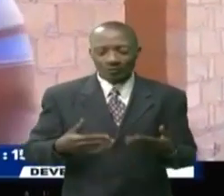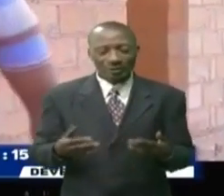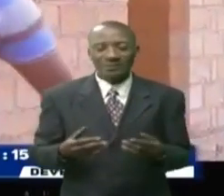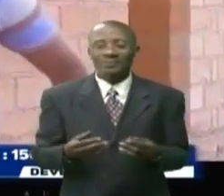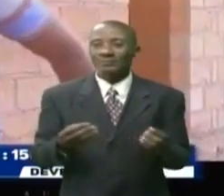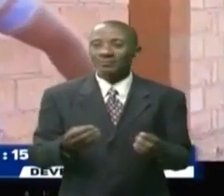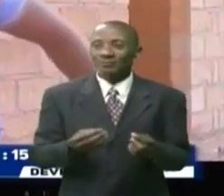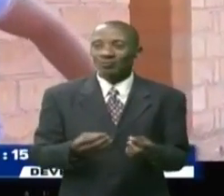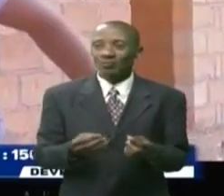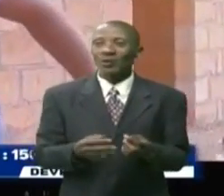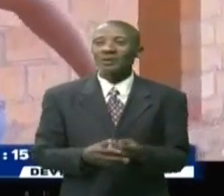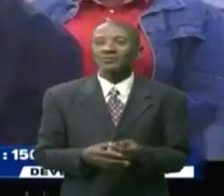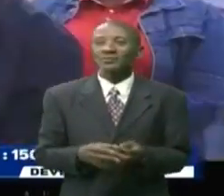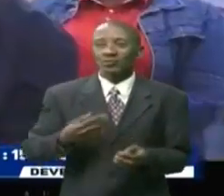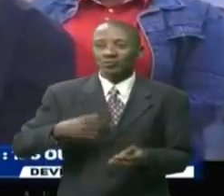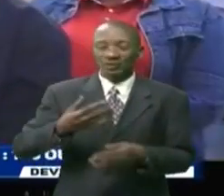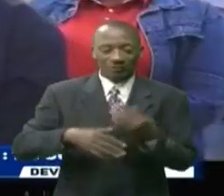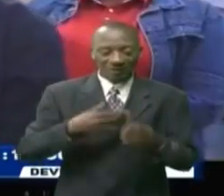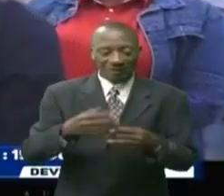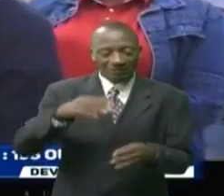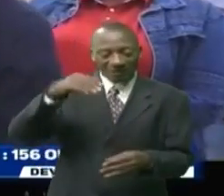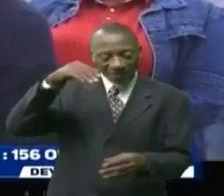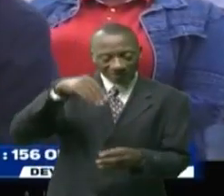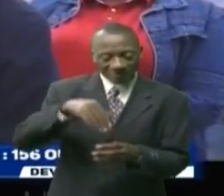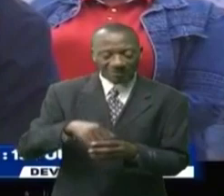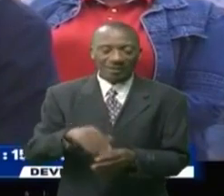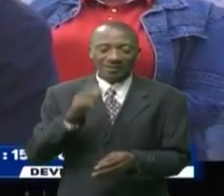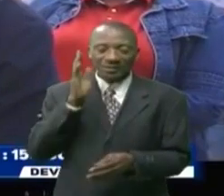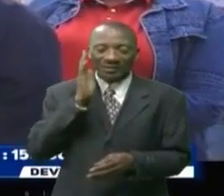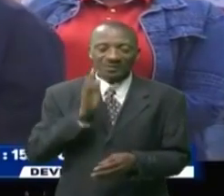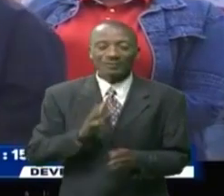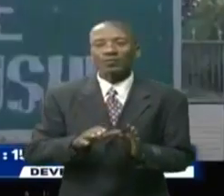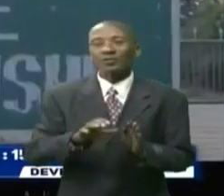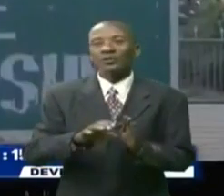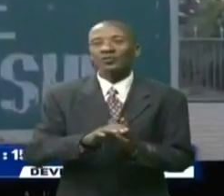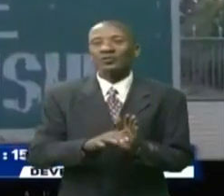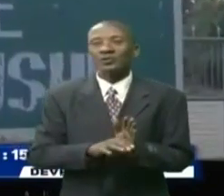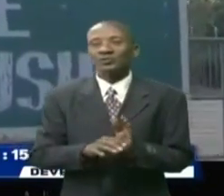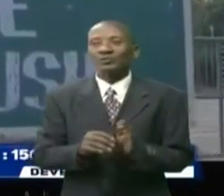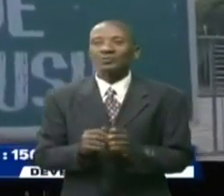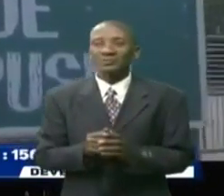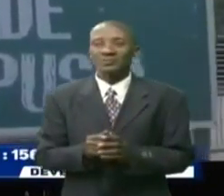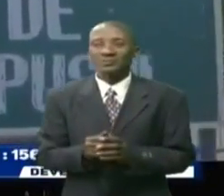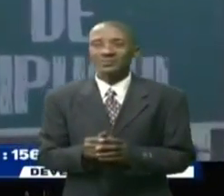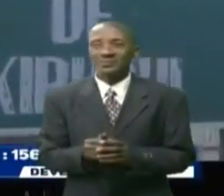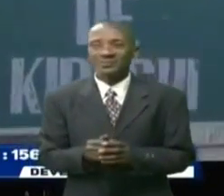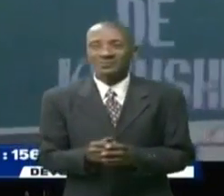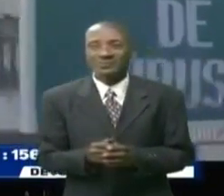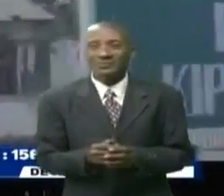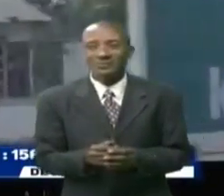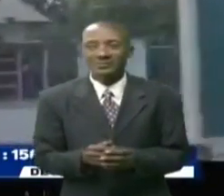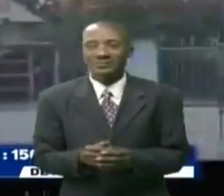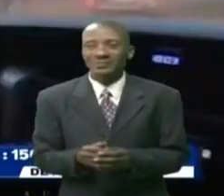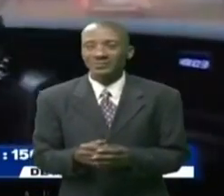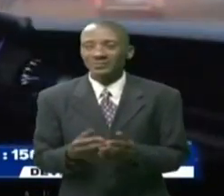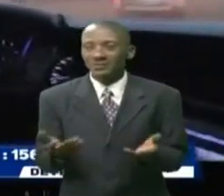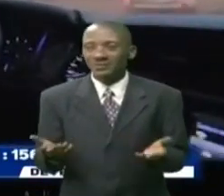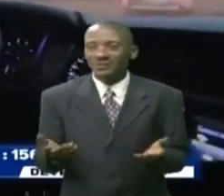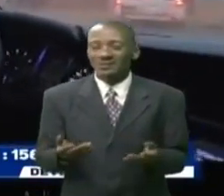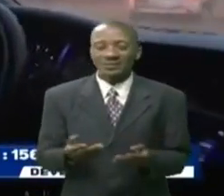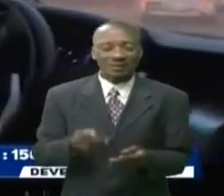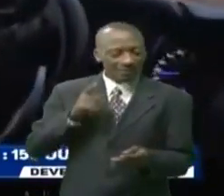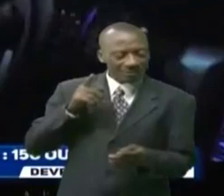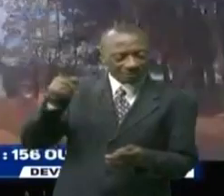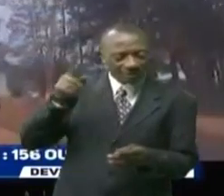c'est juste la coloration du sable qui fait que pour certaines briques elles prennent une teinte orangée. Kipushi, l'un des territoires